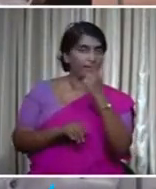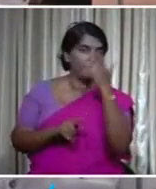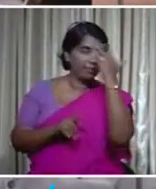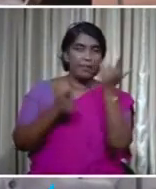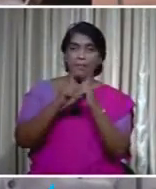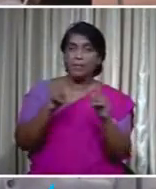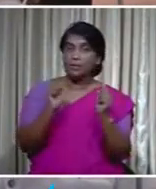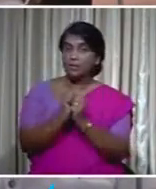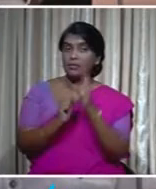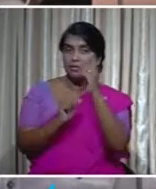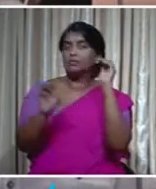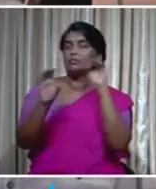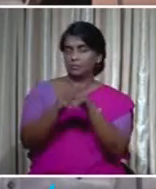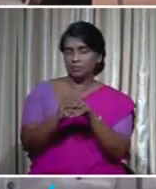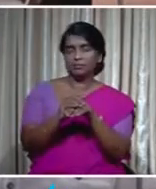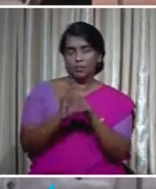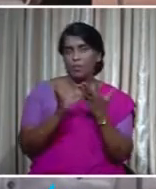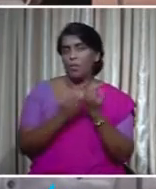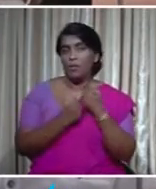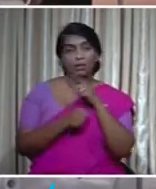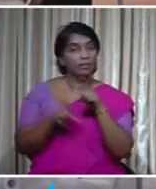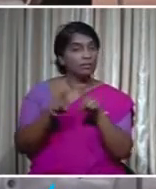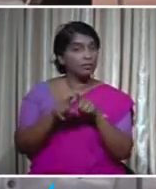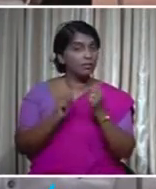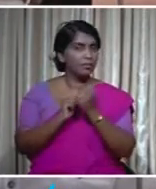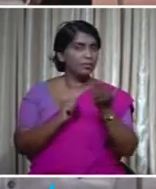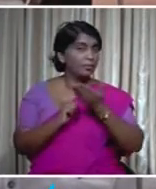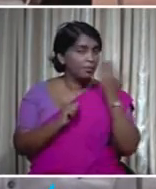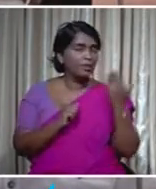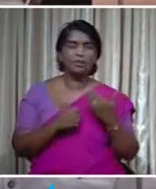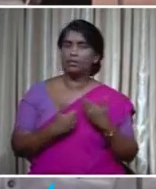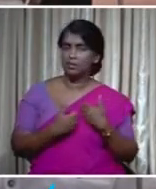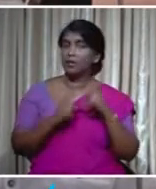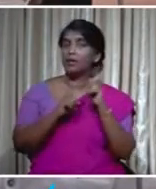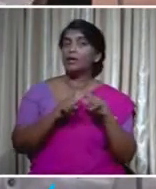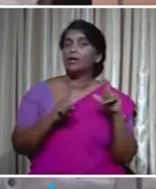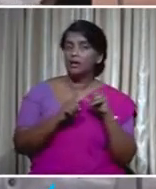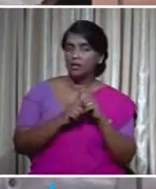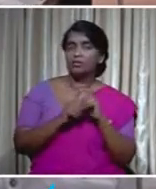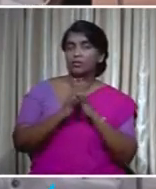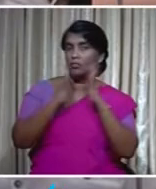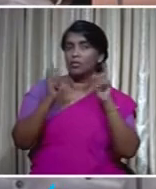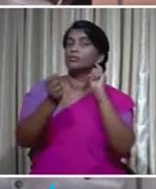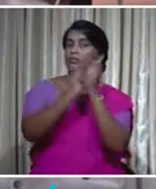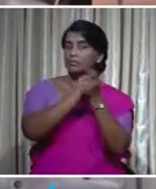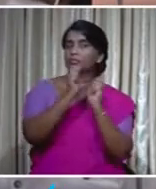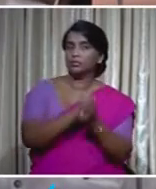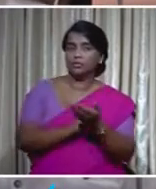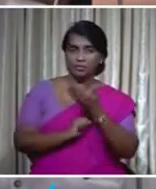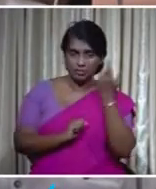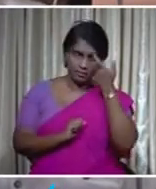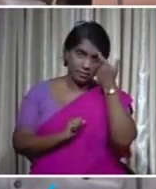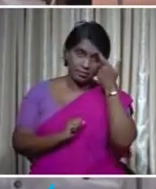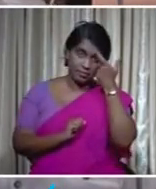மூலமான மேலதிக செயலாளராக நீங்கள் நியமனம் செய்கிற பொழுது அது இன்னும் கல்வியிலே பல மாற்றங்களை தரும் என்பதை நான் உங்களுக்கு இந்த இடத்திலே